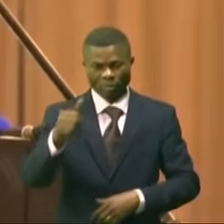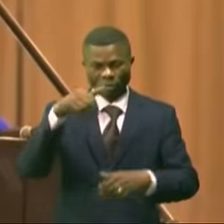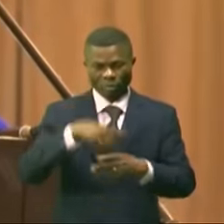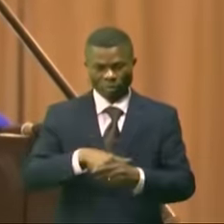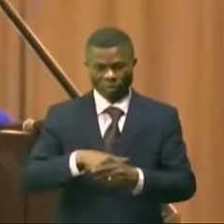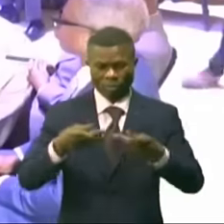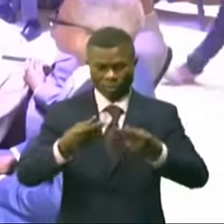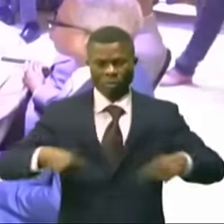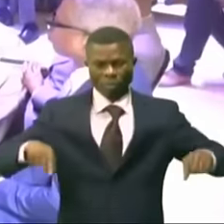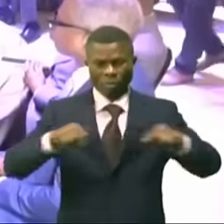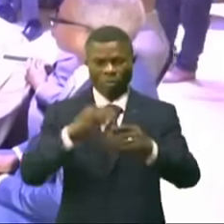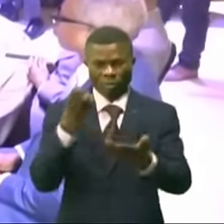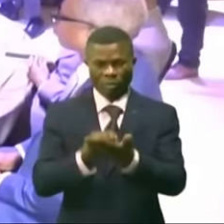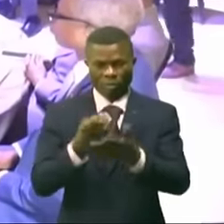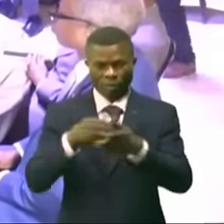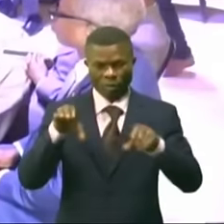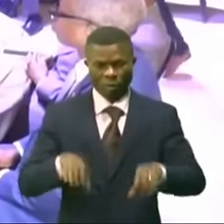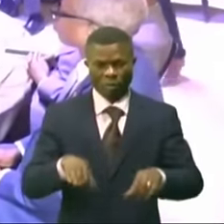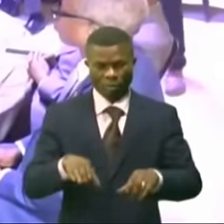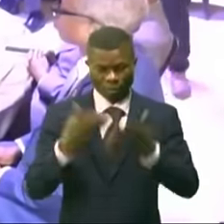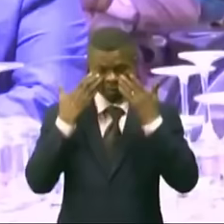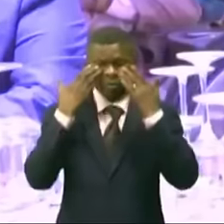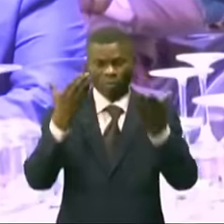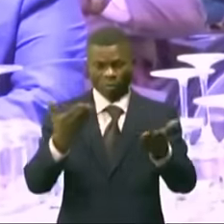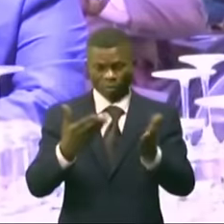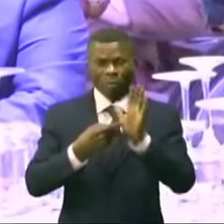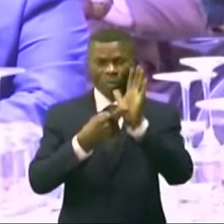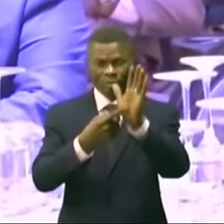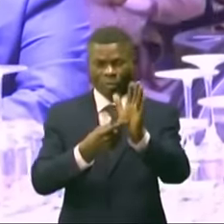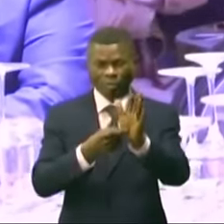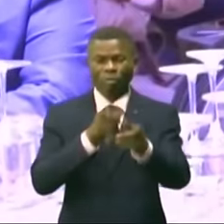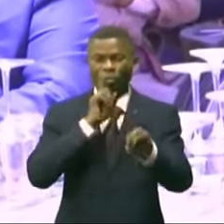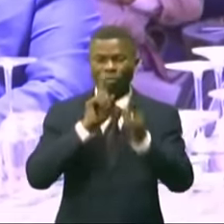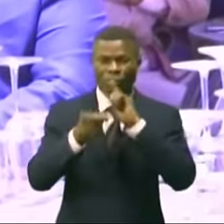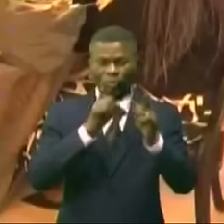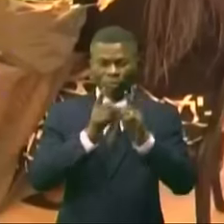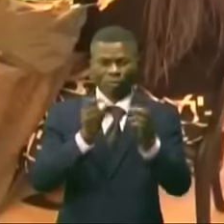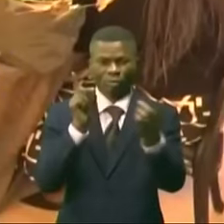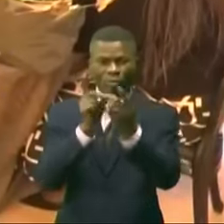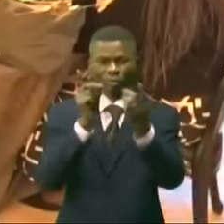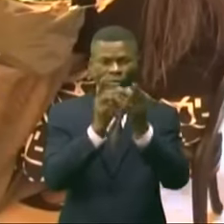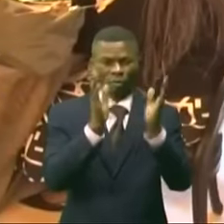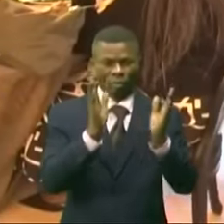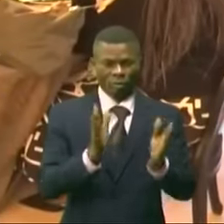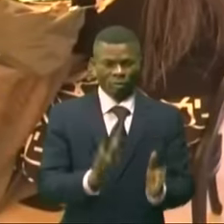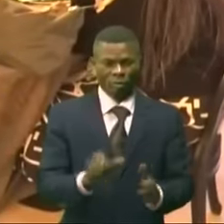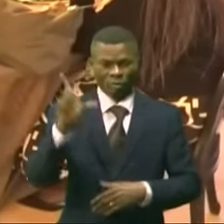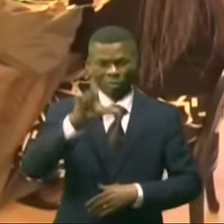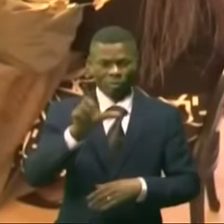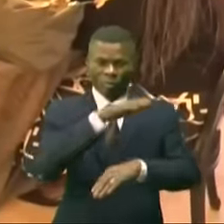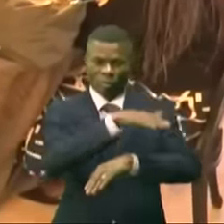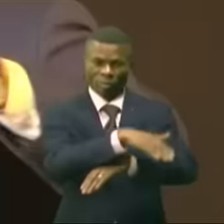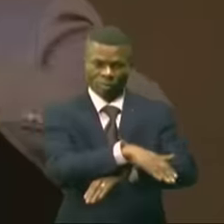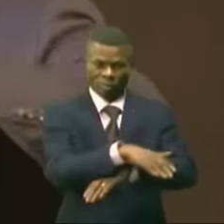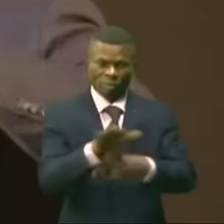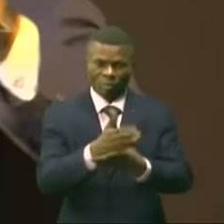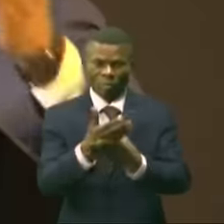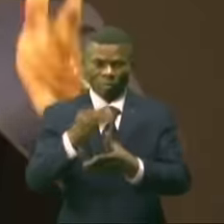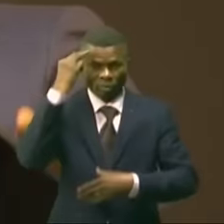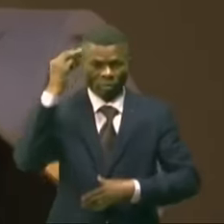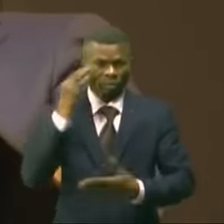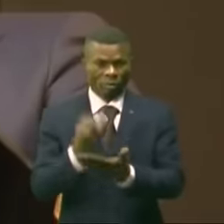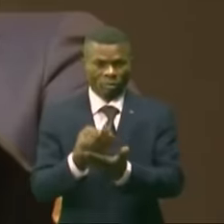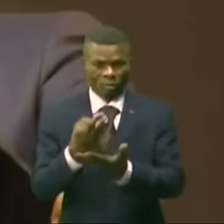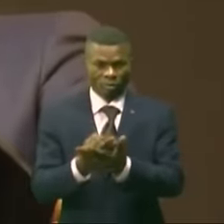l'environnement économique du pays voilà circonscrit les échanges consultatifs lundi soir entre le ministre des